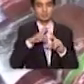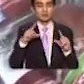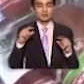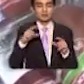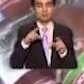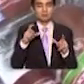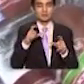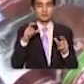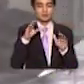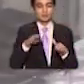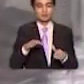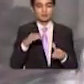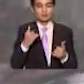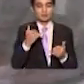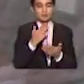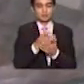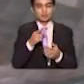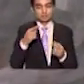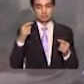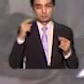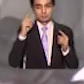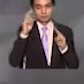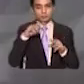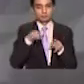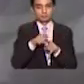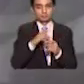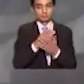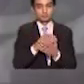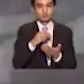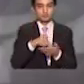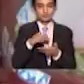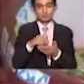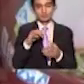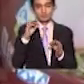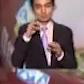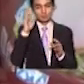өнімді бір қарағаннан ажырату мүмкін емес. Яғни қарапайым тұрғындар күнделікті дүкеннен не алып тұтынып